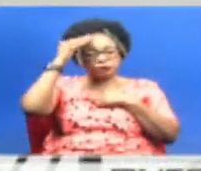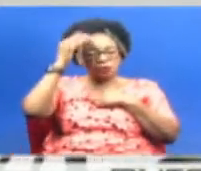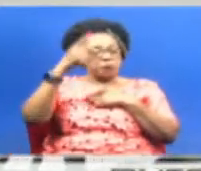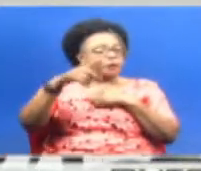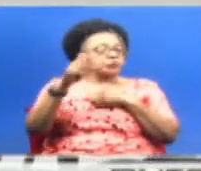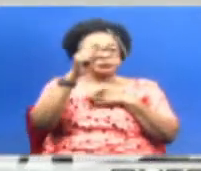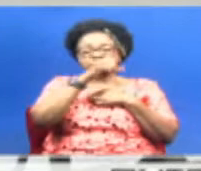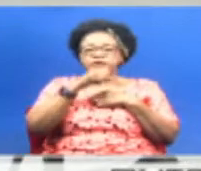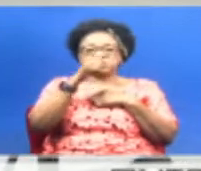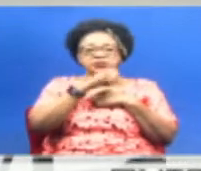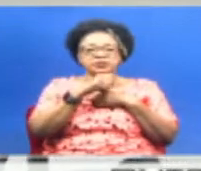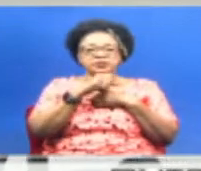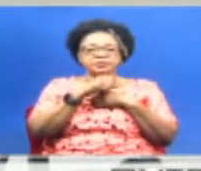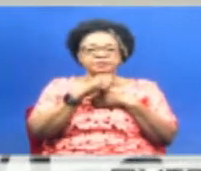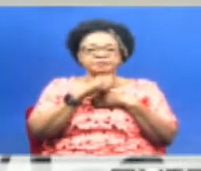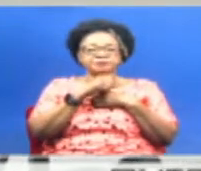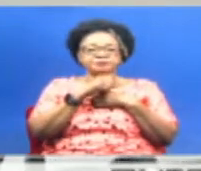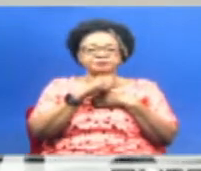usanii.